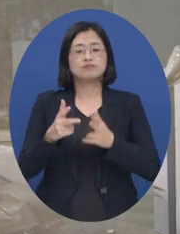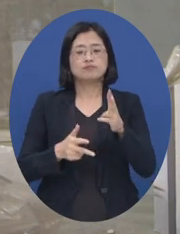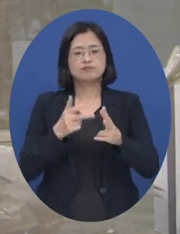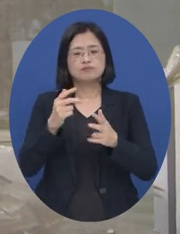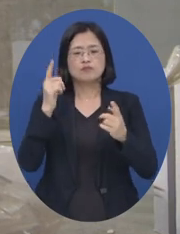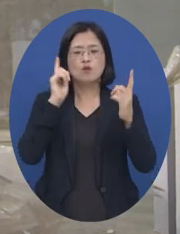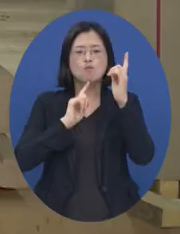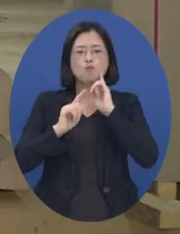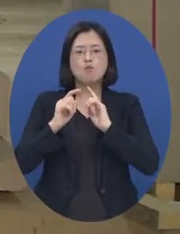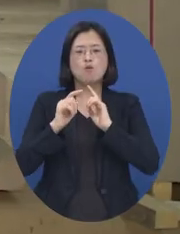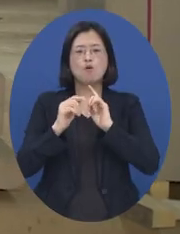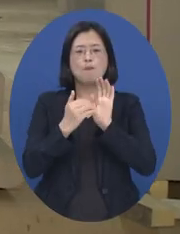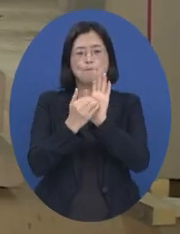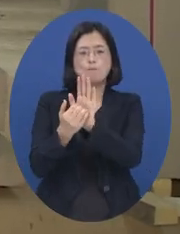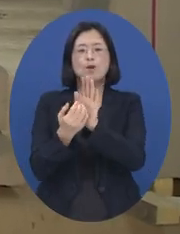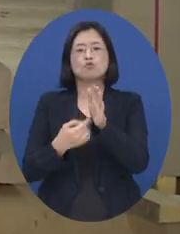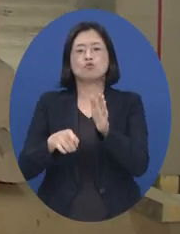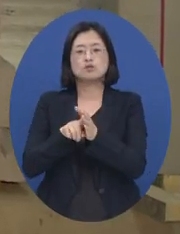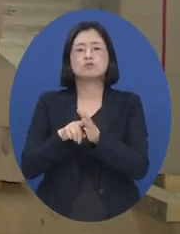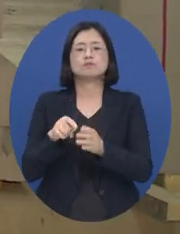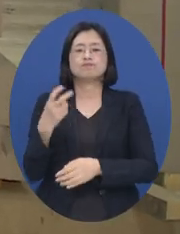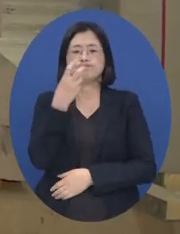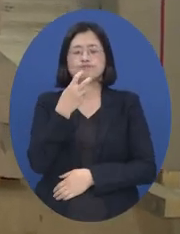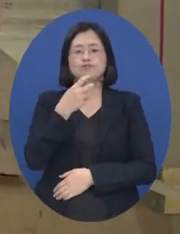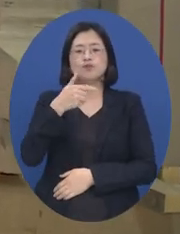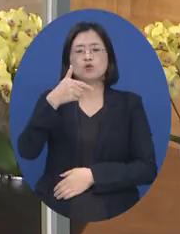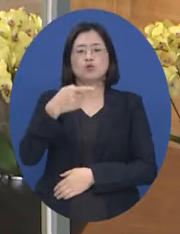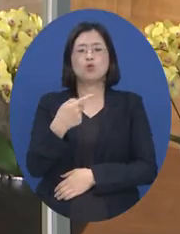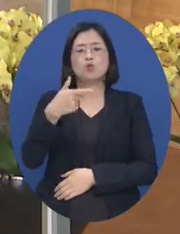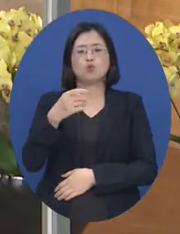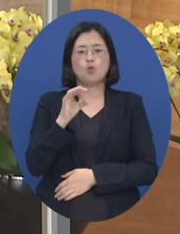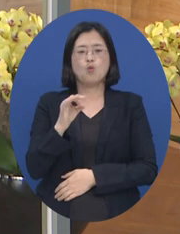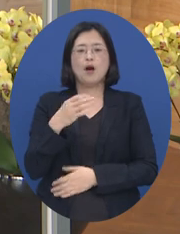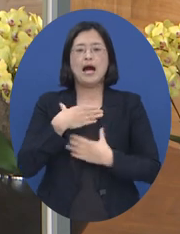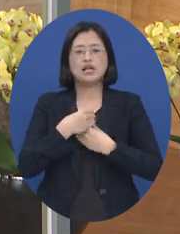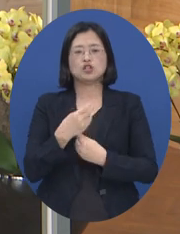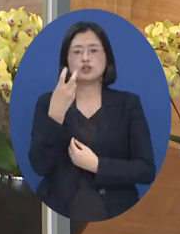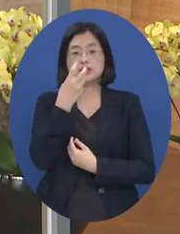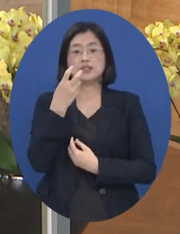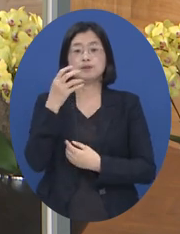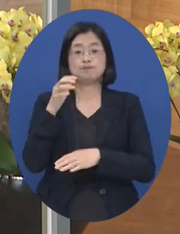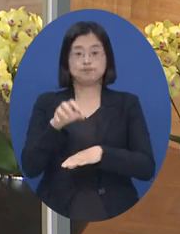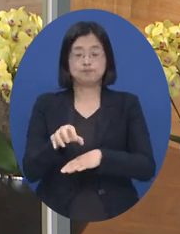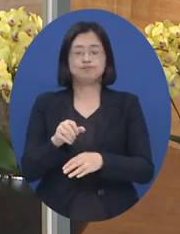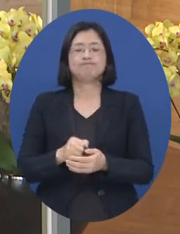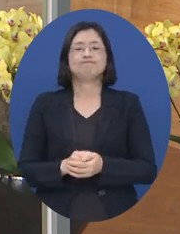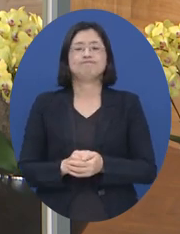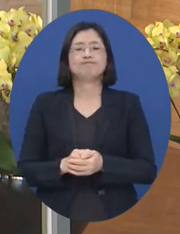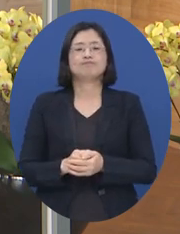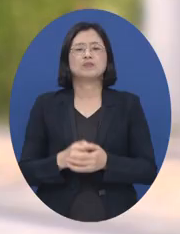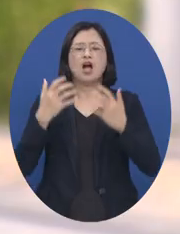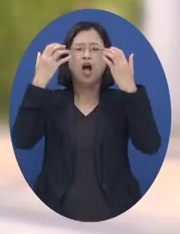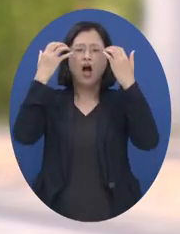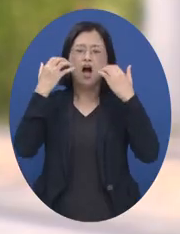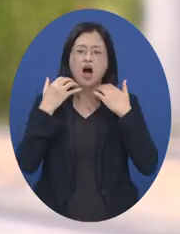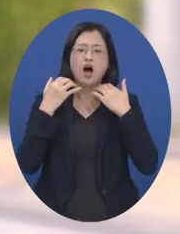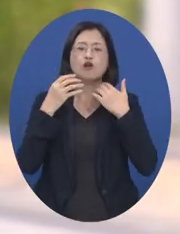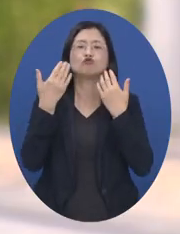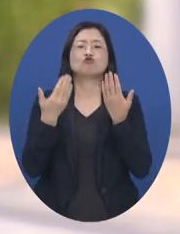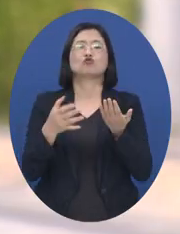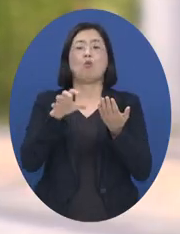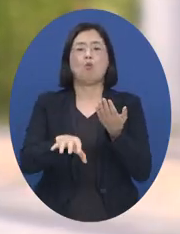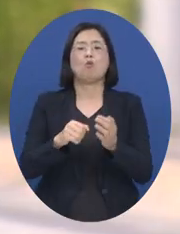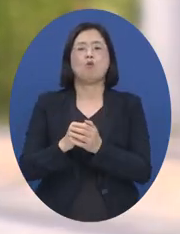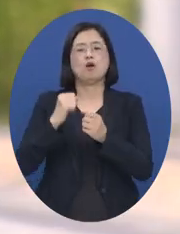막기 위해 현장 한전을 점검 하는 노동 안전 지킴이 부터 택배 등 이동 노동자를 위한 무더위 쉼터 비정규직